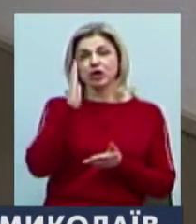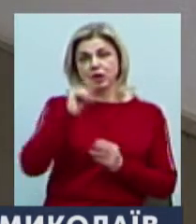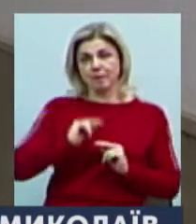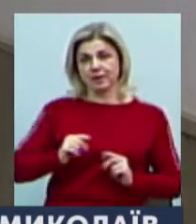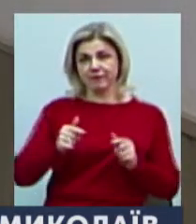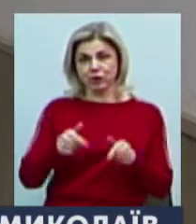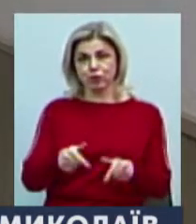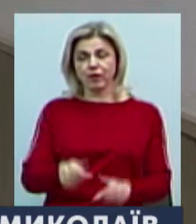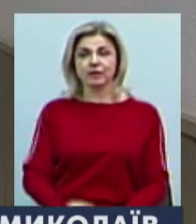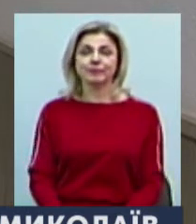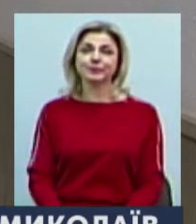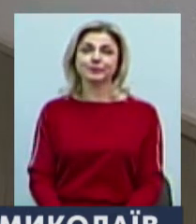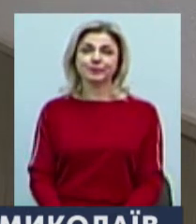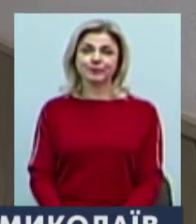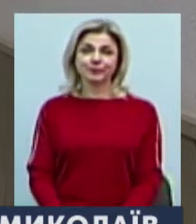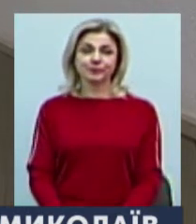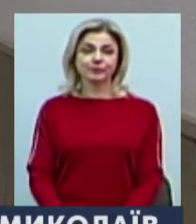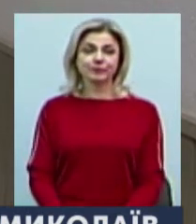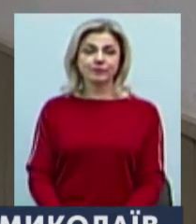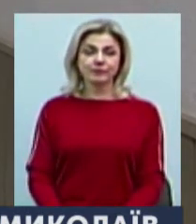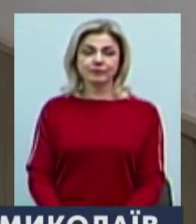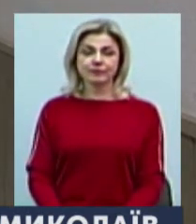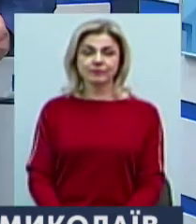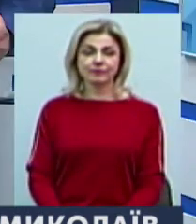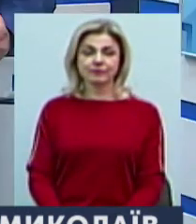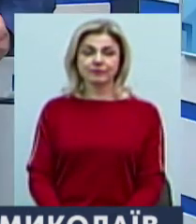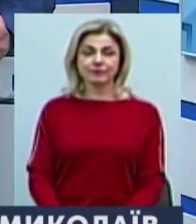Вікторія Андрушків, Валентина Гурова, телевізійні новини Миколаївщини.